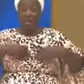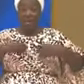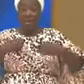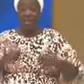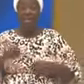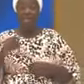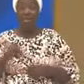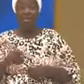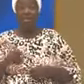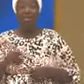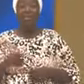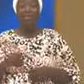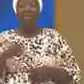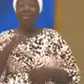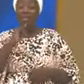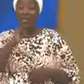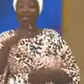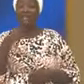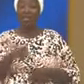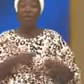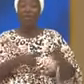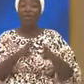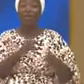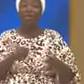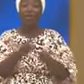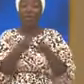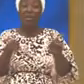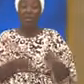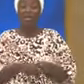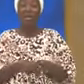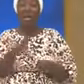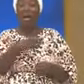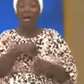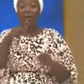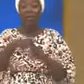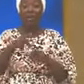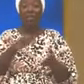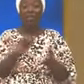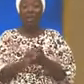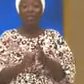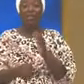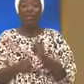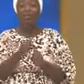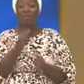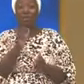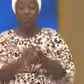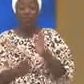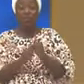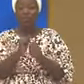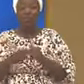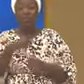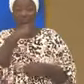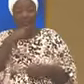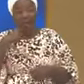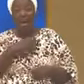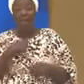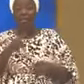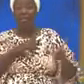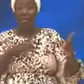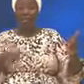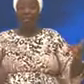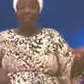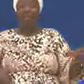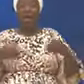qui étaient abattus et planté ce qui était dévastée moi l'éternel j'ai parlé